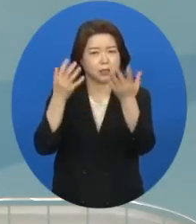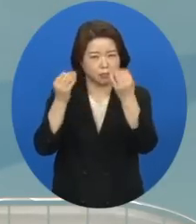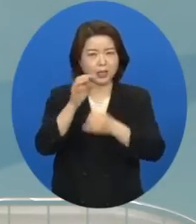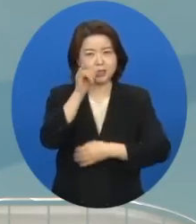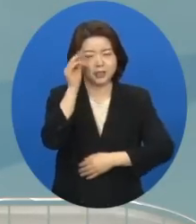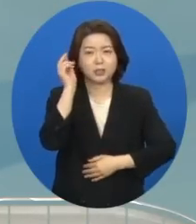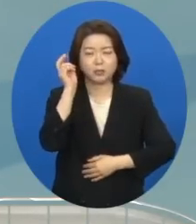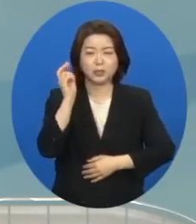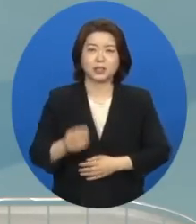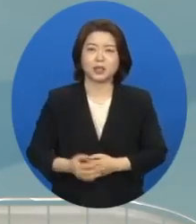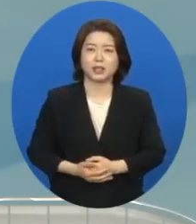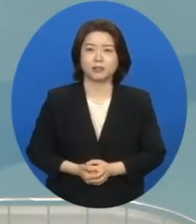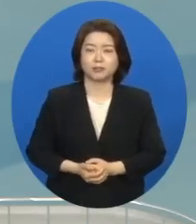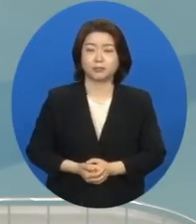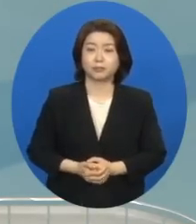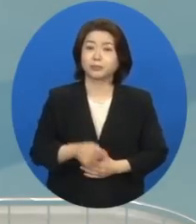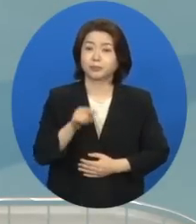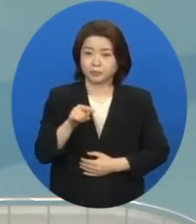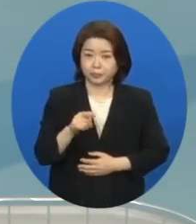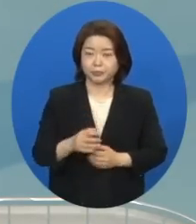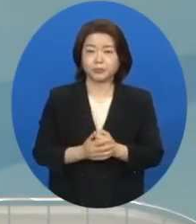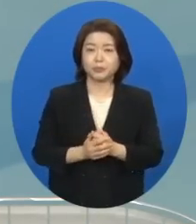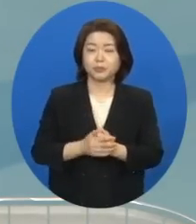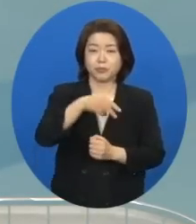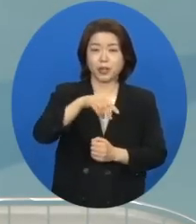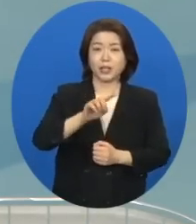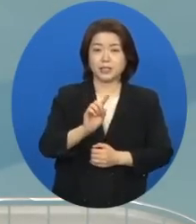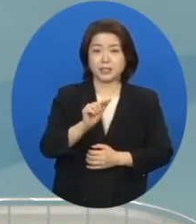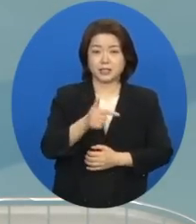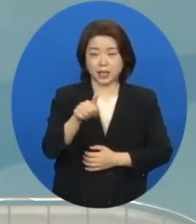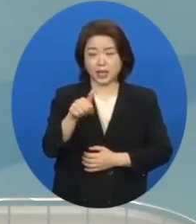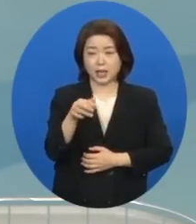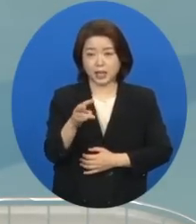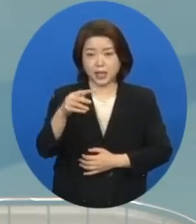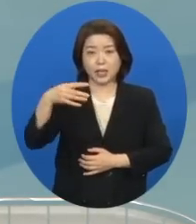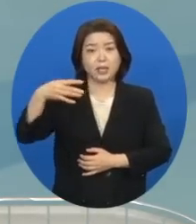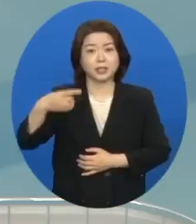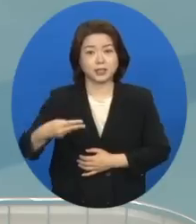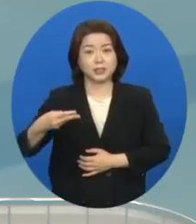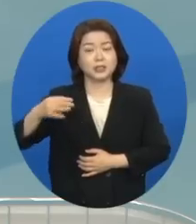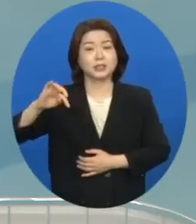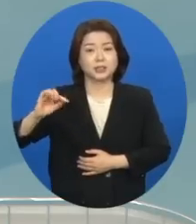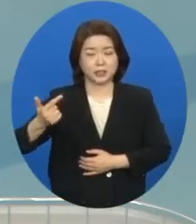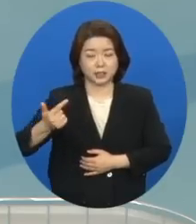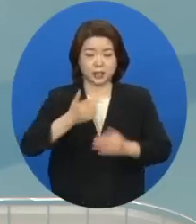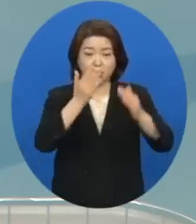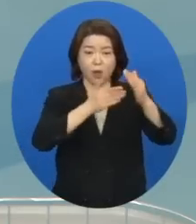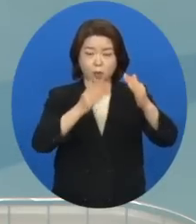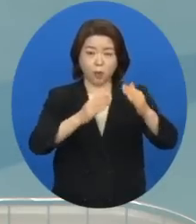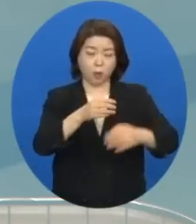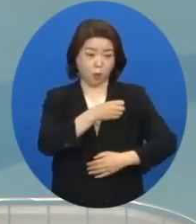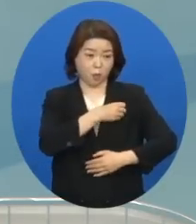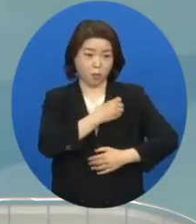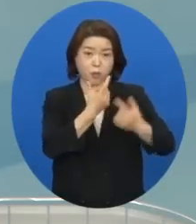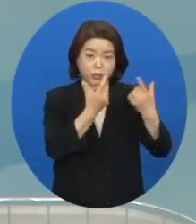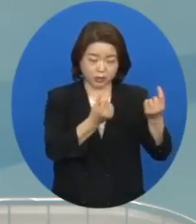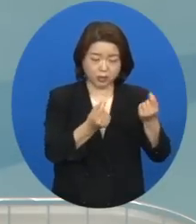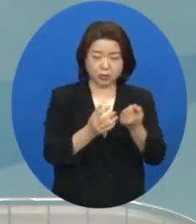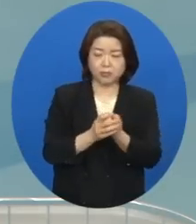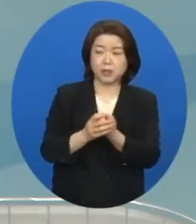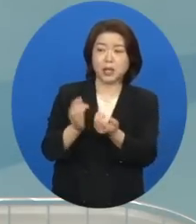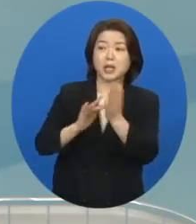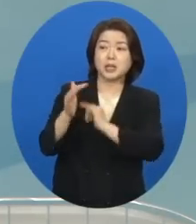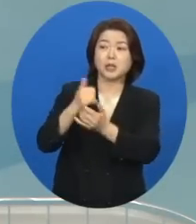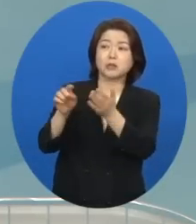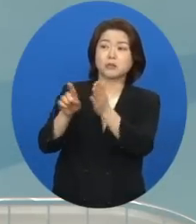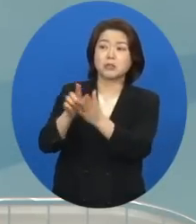겁니다. 이 산헤드린 공의회 의원처럼 예수님을 믿지만 드러내고 믿고 싶은